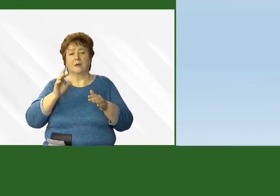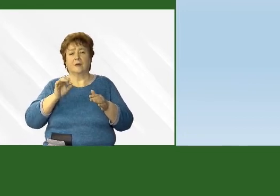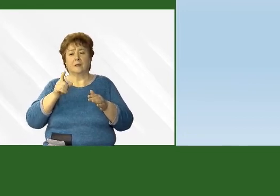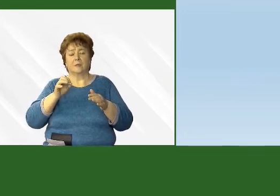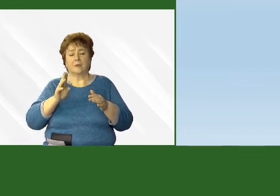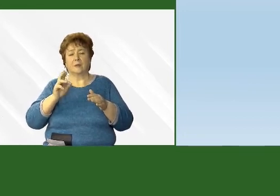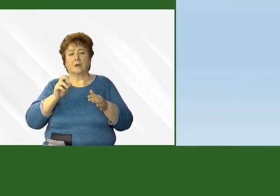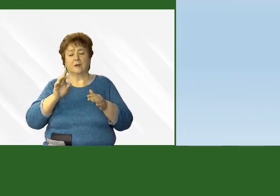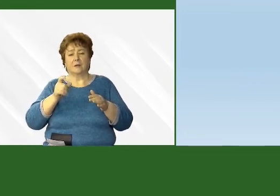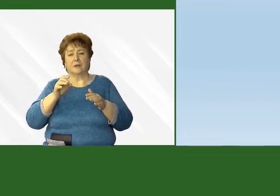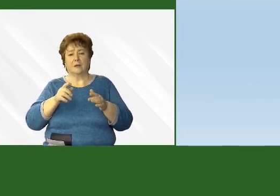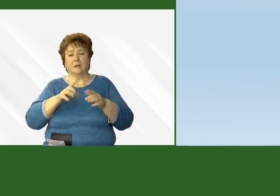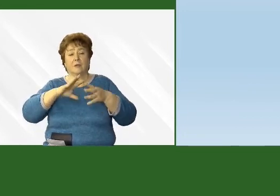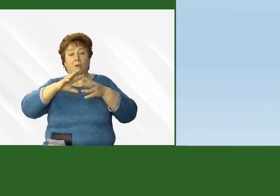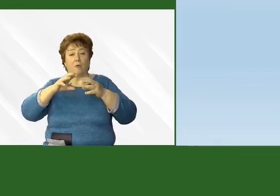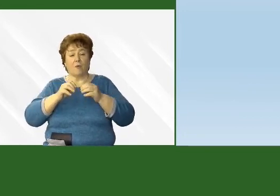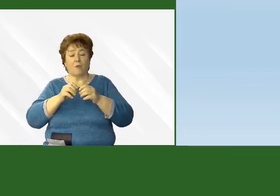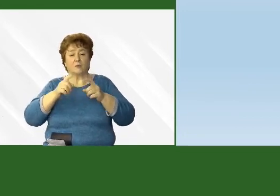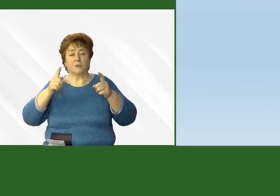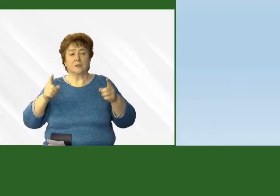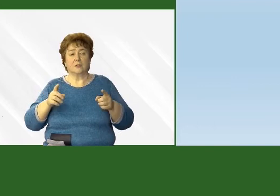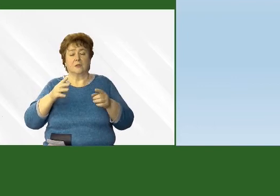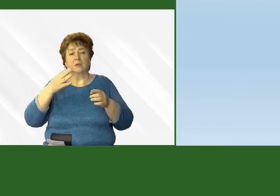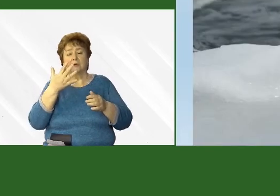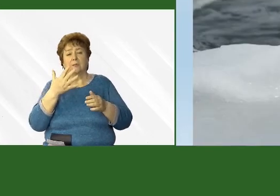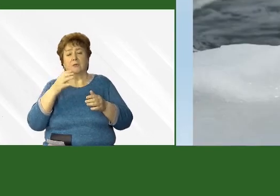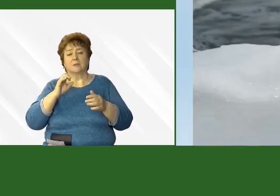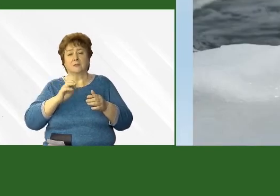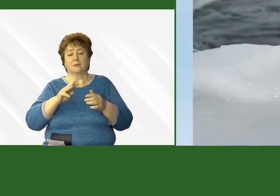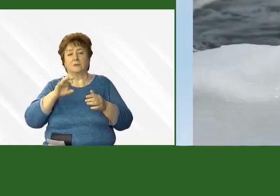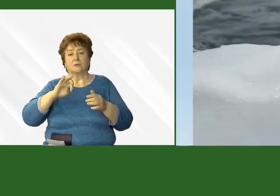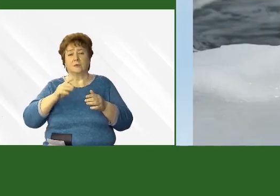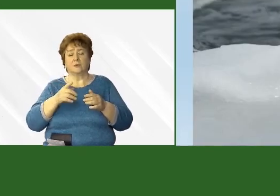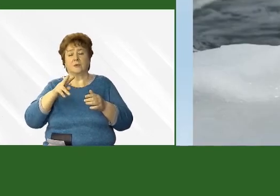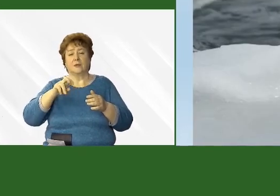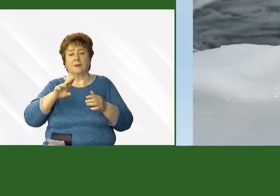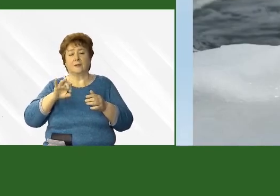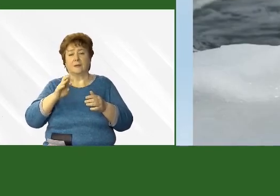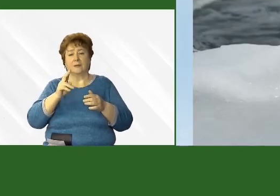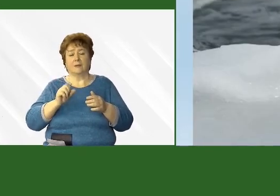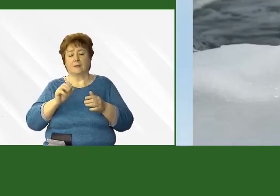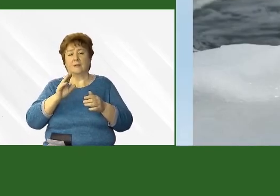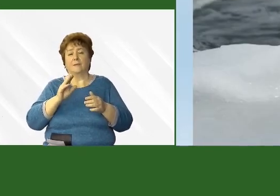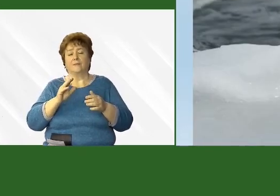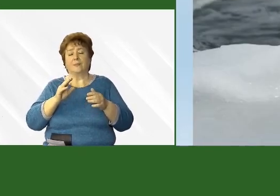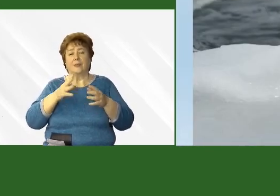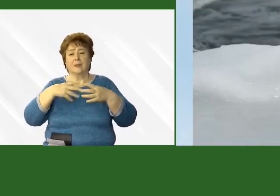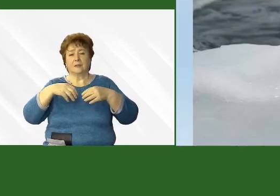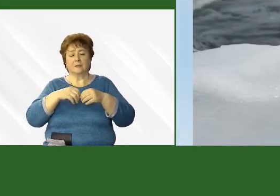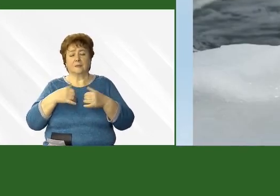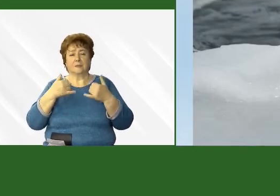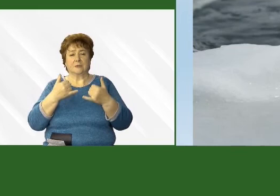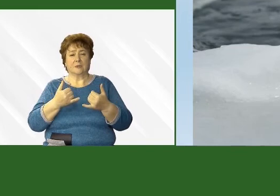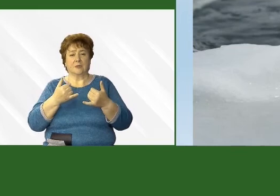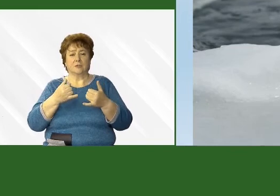Кыргызстан общая длина рыб не превышает 45 сантиметров. Тюлень Уэделла относится к семейству